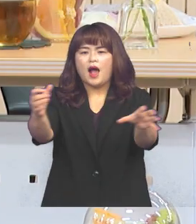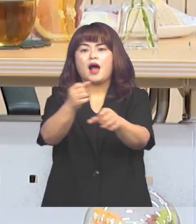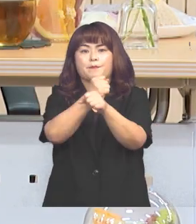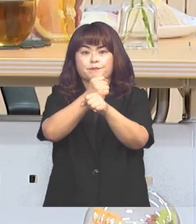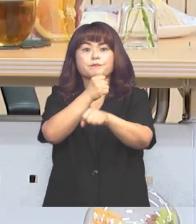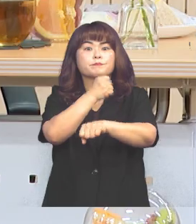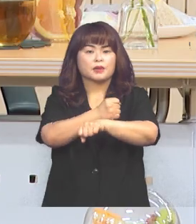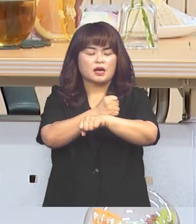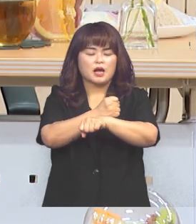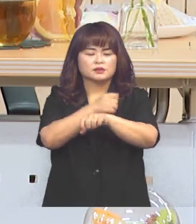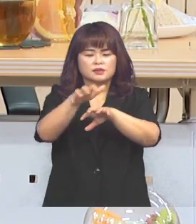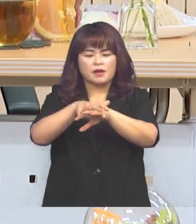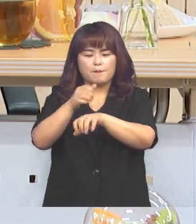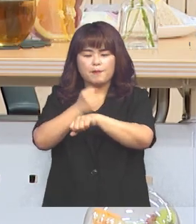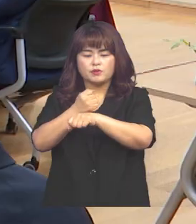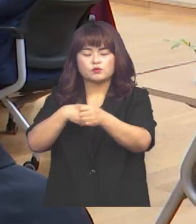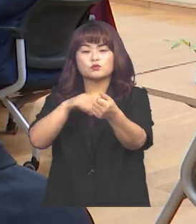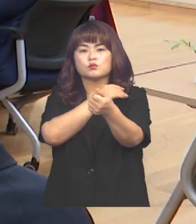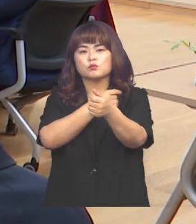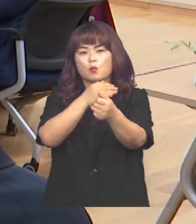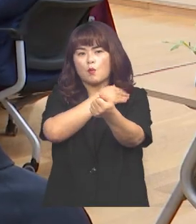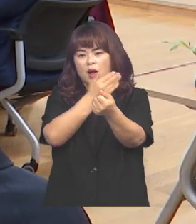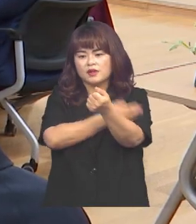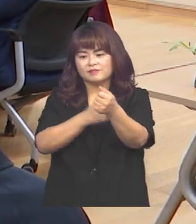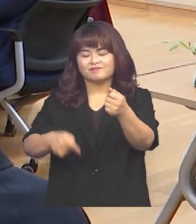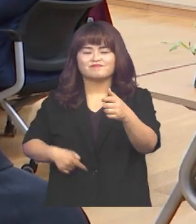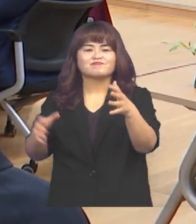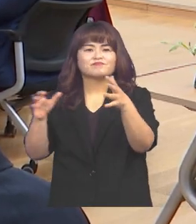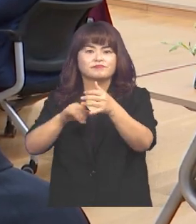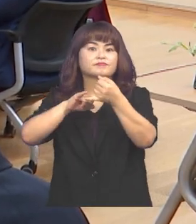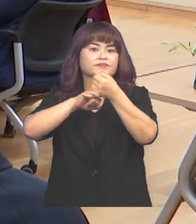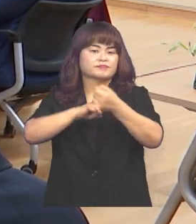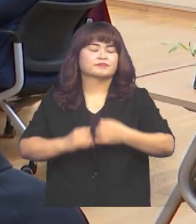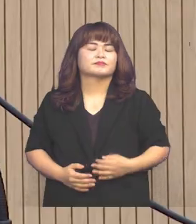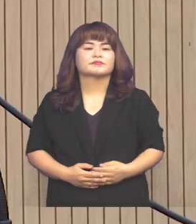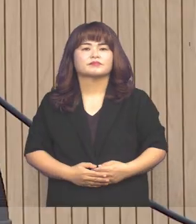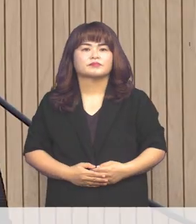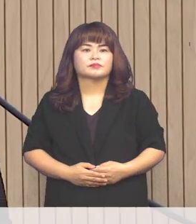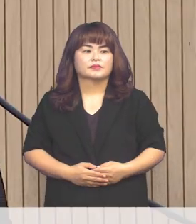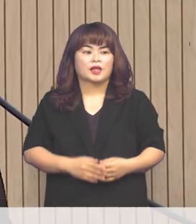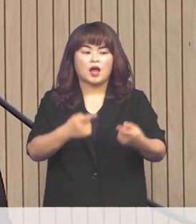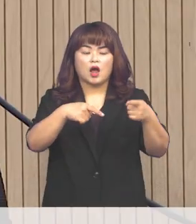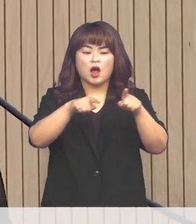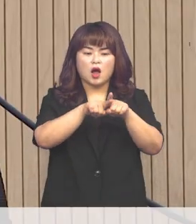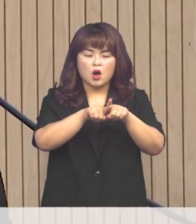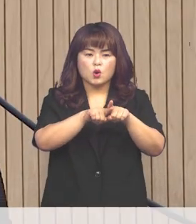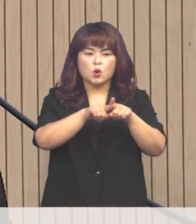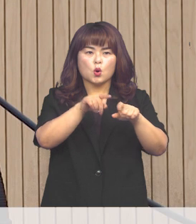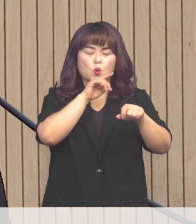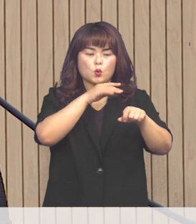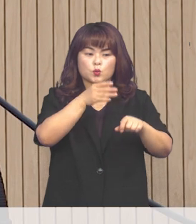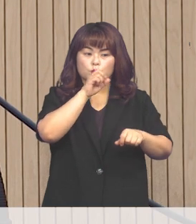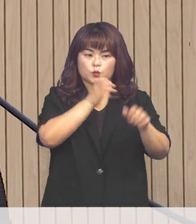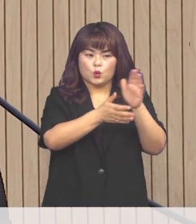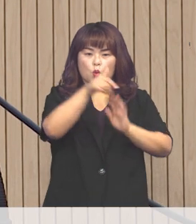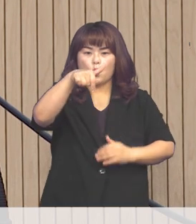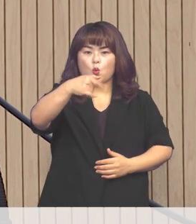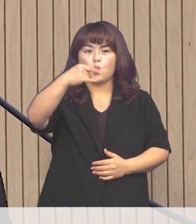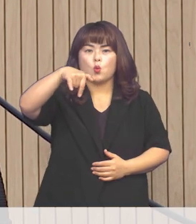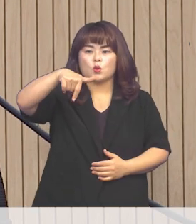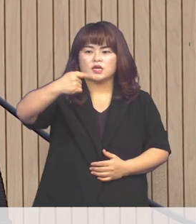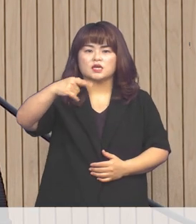법안으로 일원화해 체계적인 권한을 갖도록 하기로 뜻을 모았습니다. 고기동 차관은 우리 용인 또 방문을